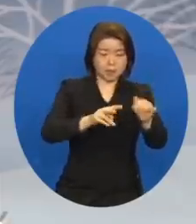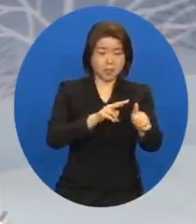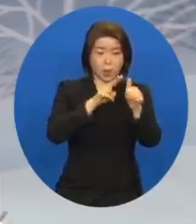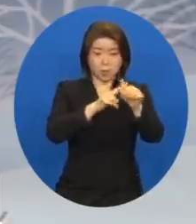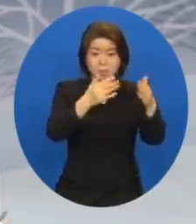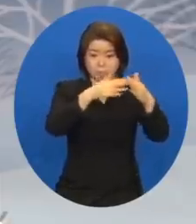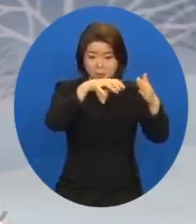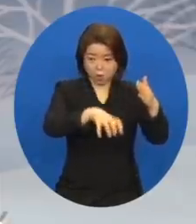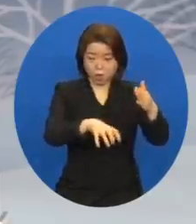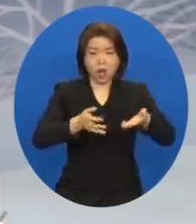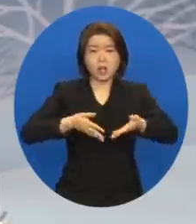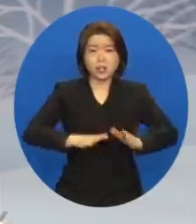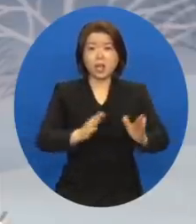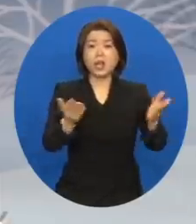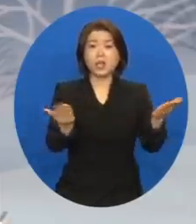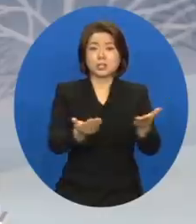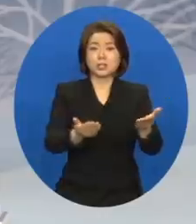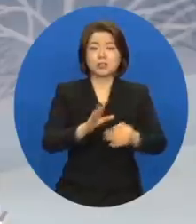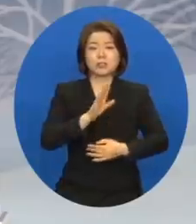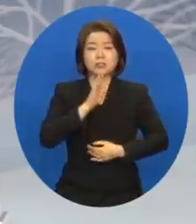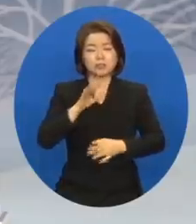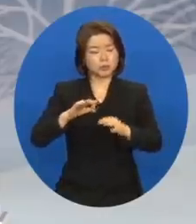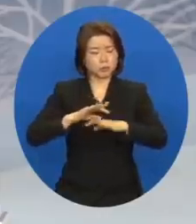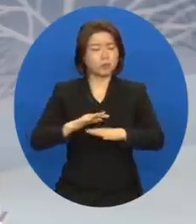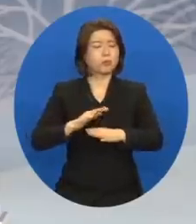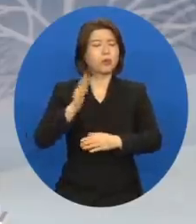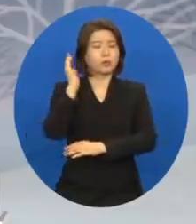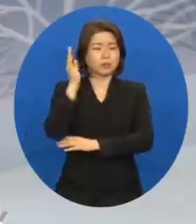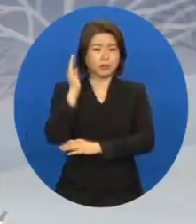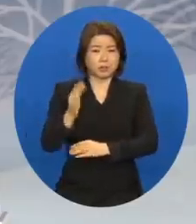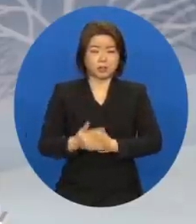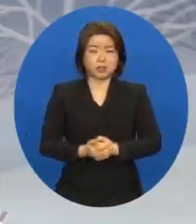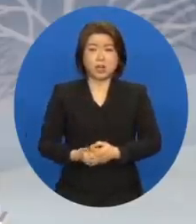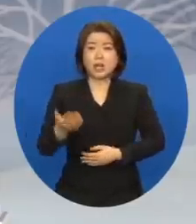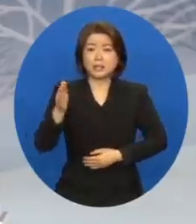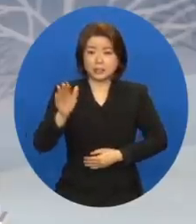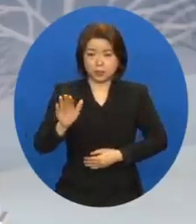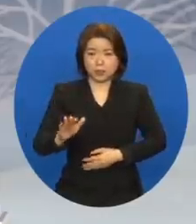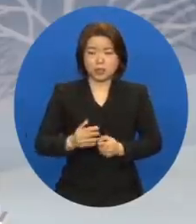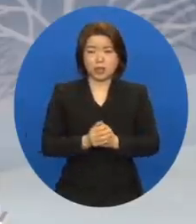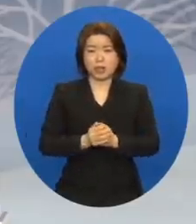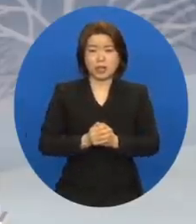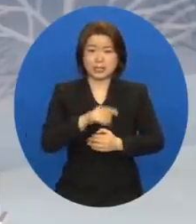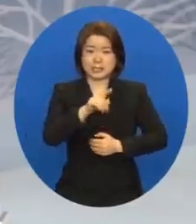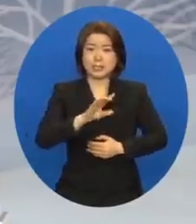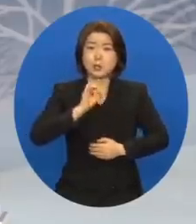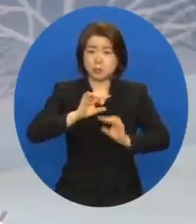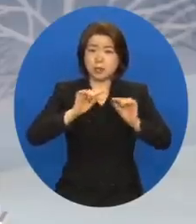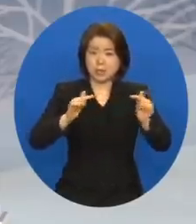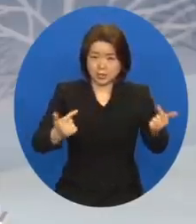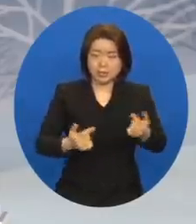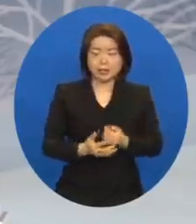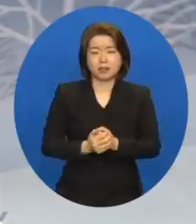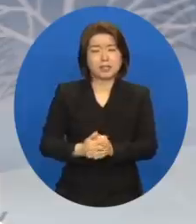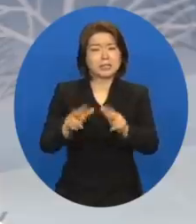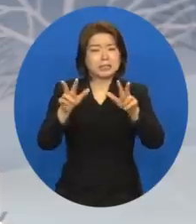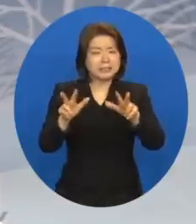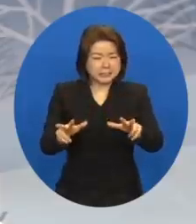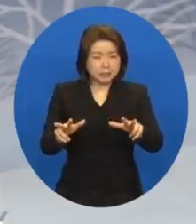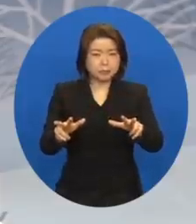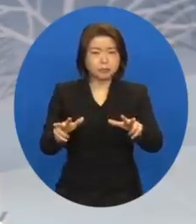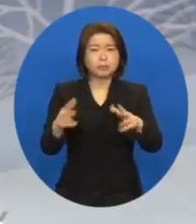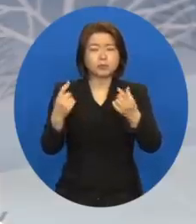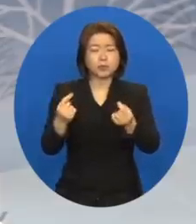태어나신 일 너무나 놀라운 사실이죠. 그러나 못지않게 지금도 주